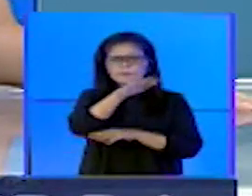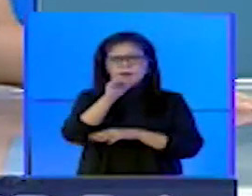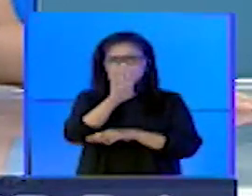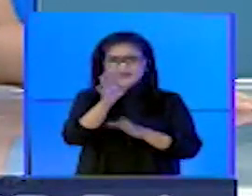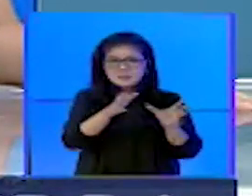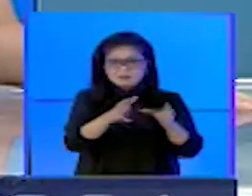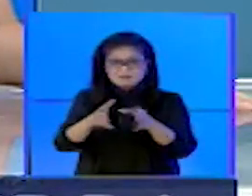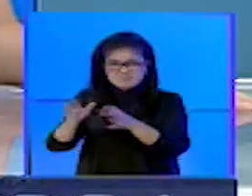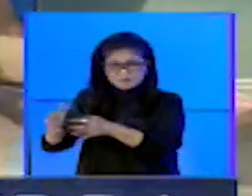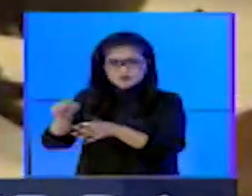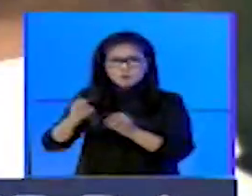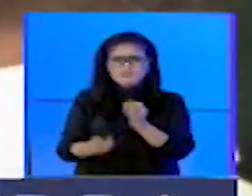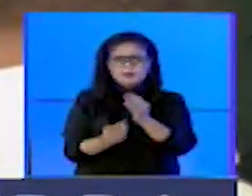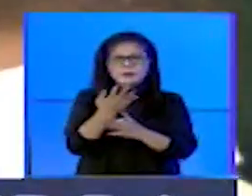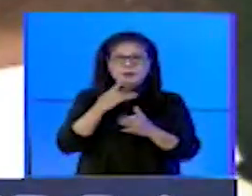Chandra.